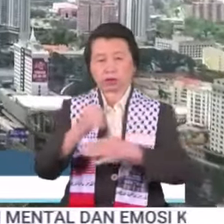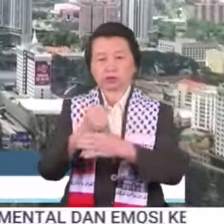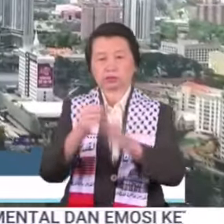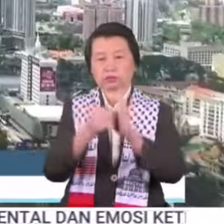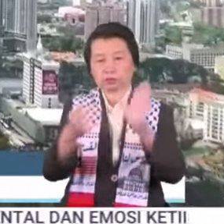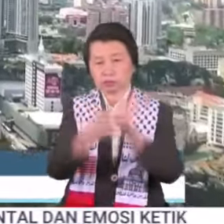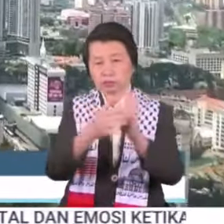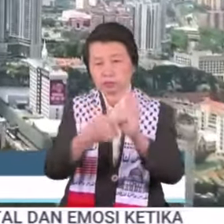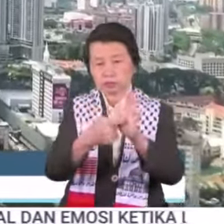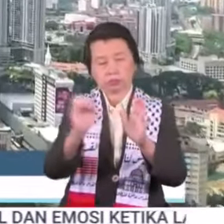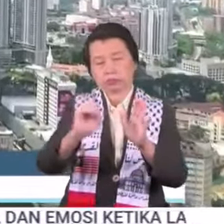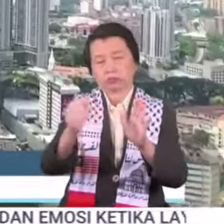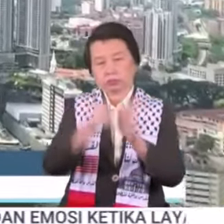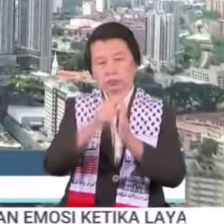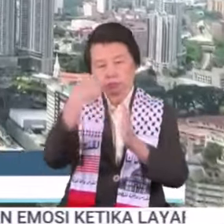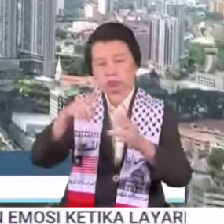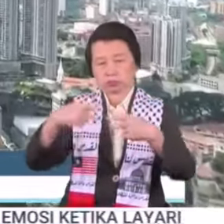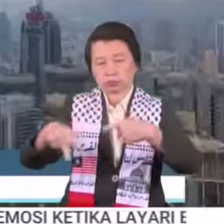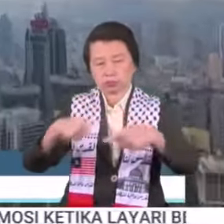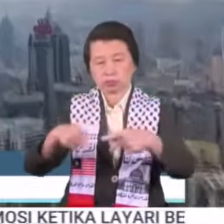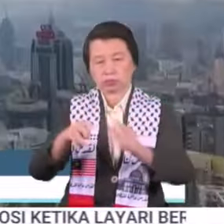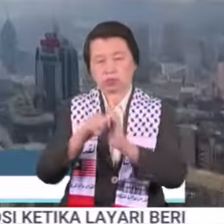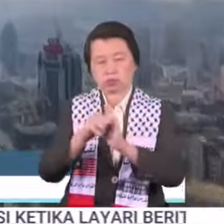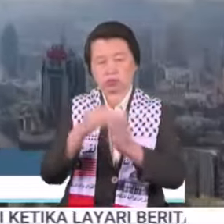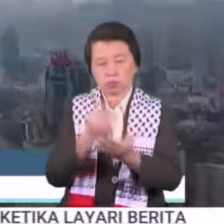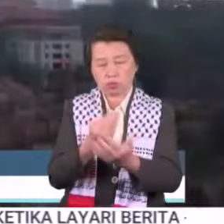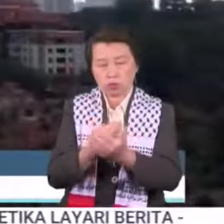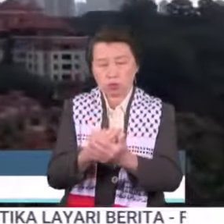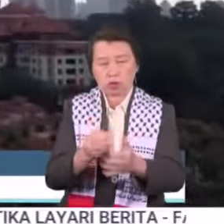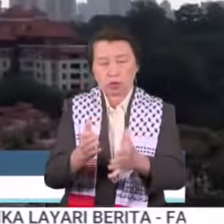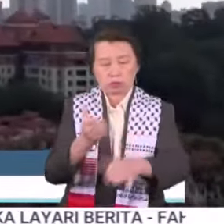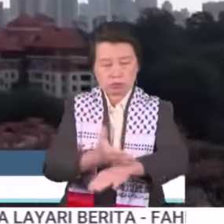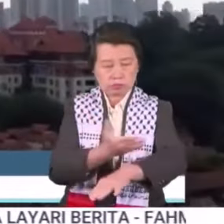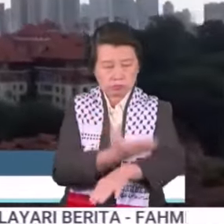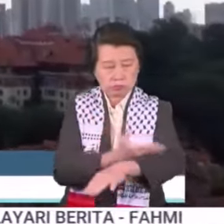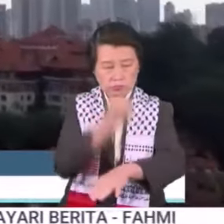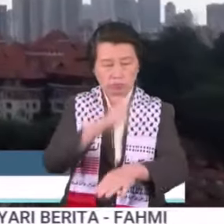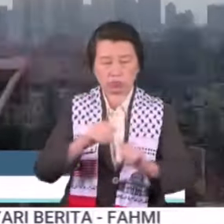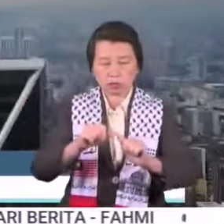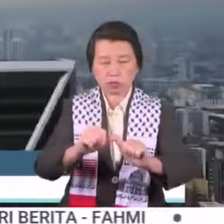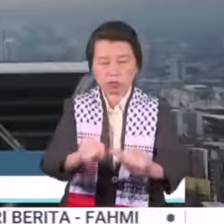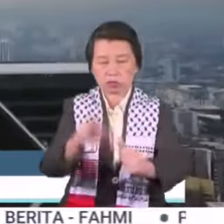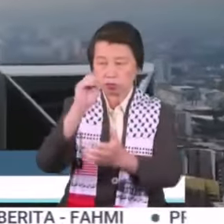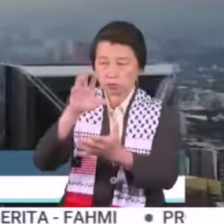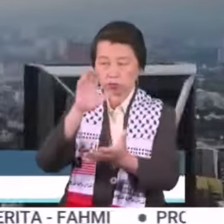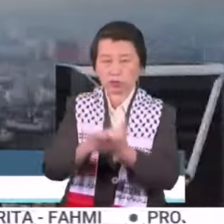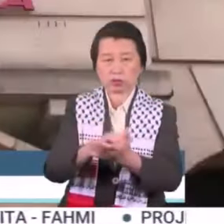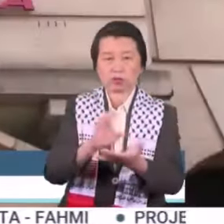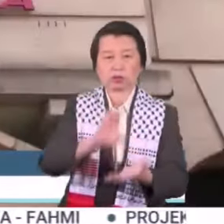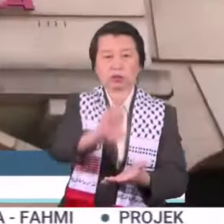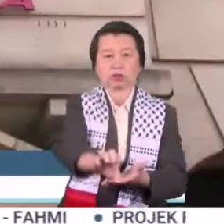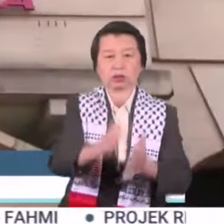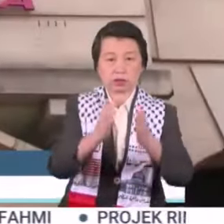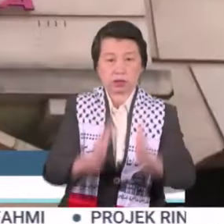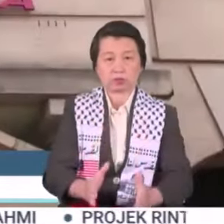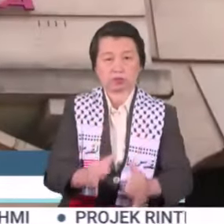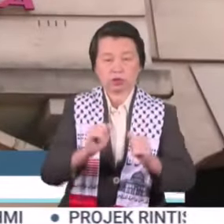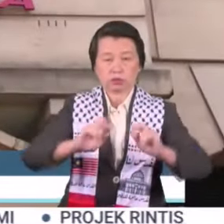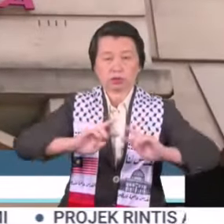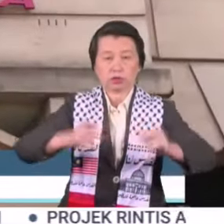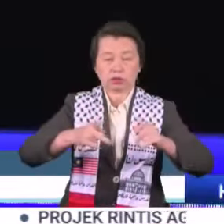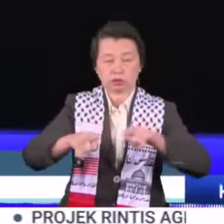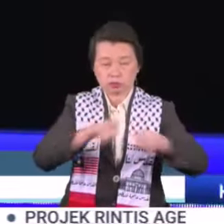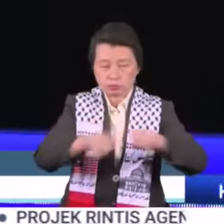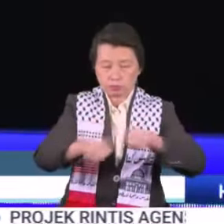tersenarai bagi membolehkan pasaran modal terus berkembang selari usaha mengekalkan keyakinan pelabur langkah ini juga dapat meningkatkan